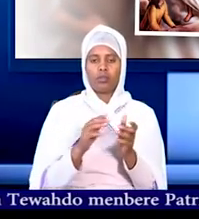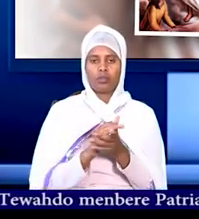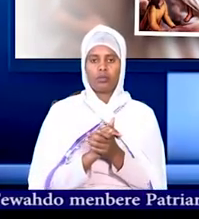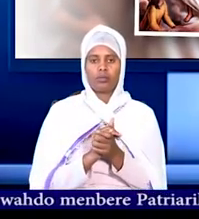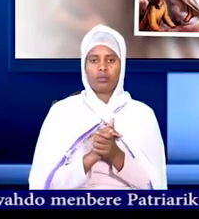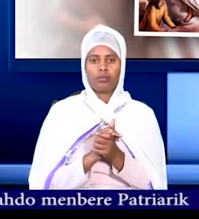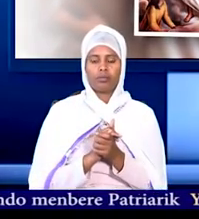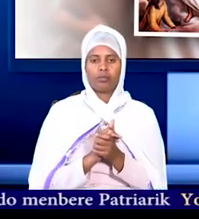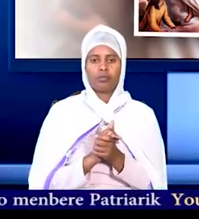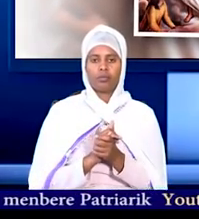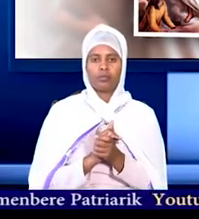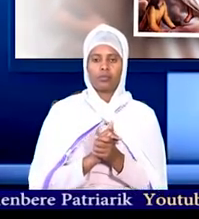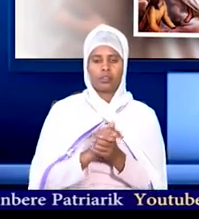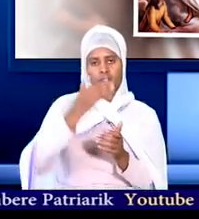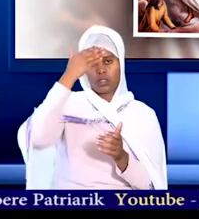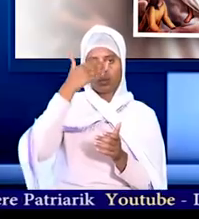ነረያ እናበሉ